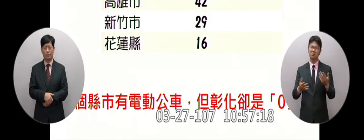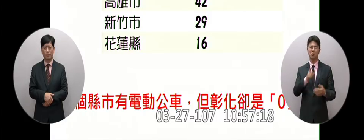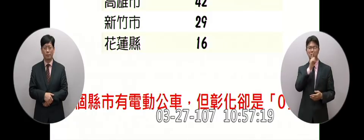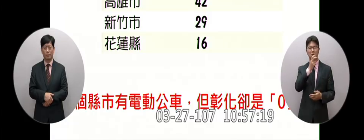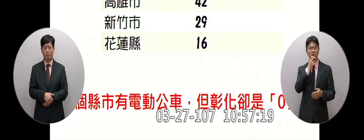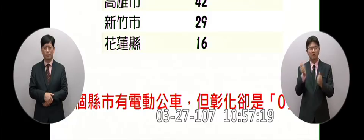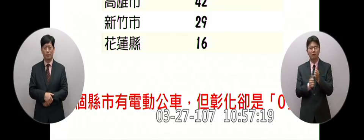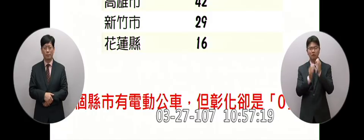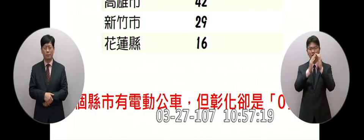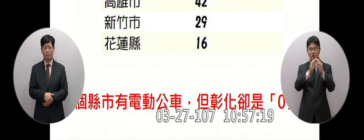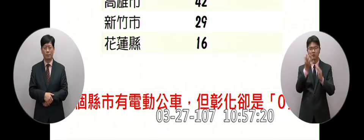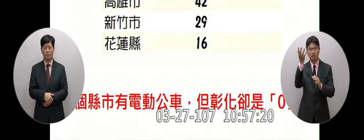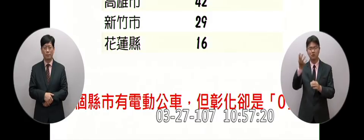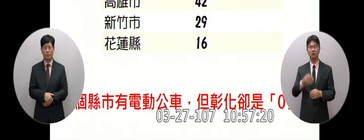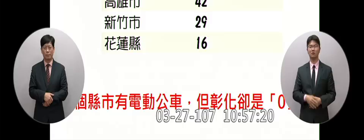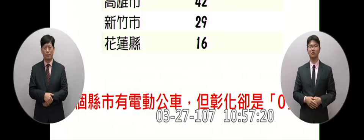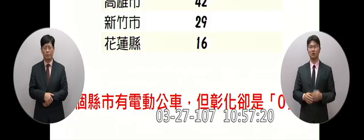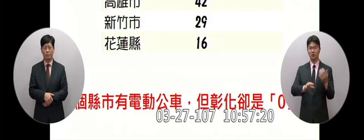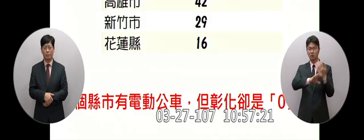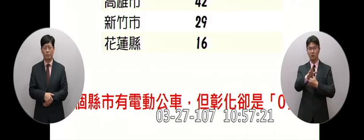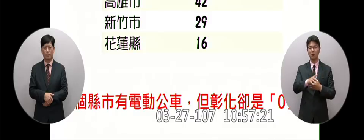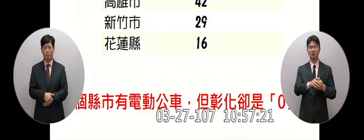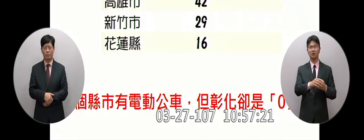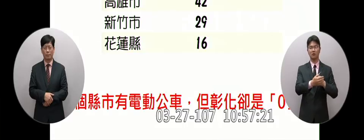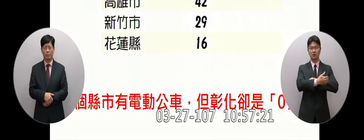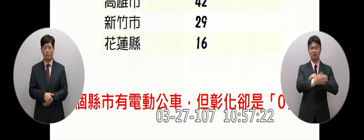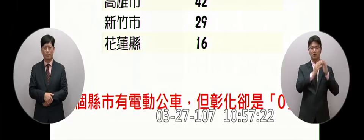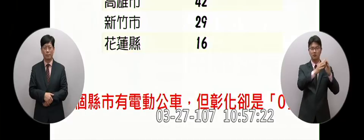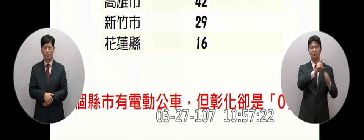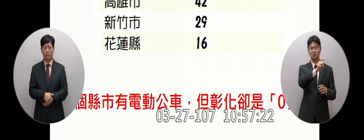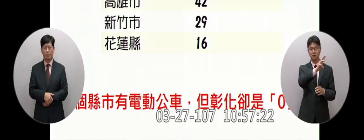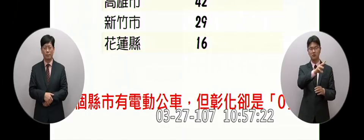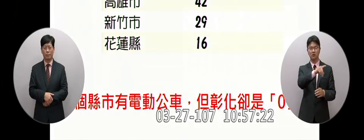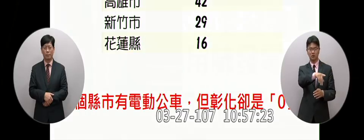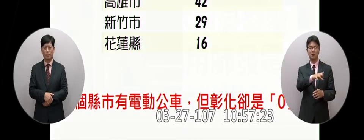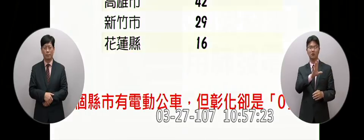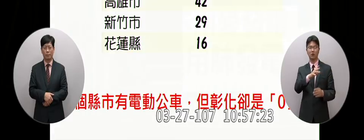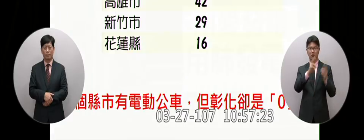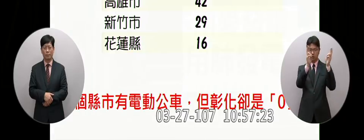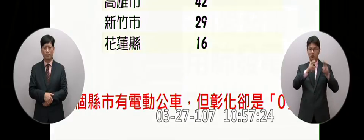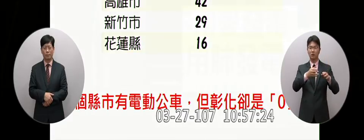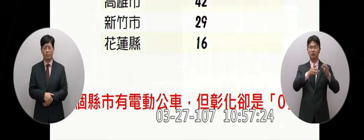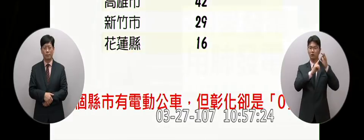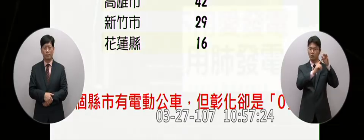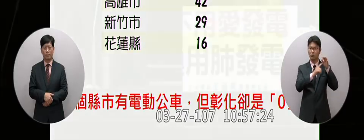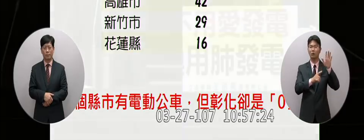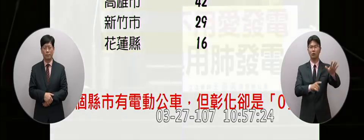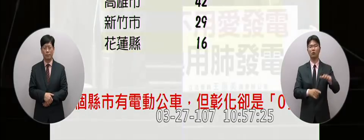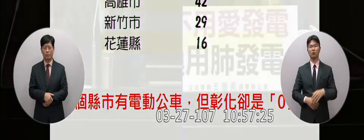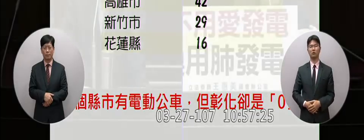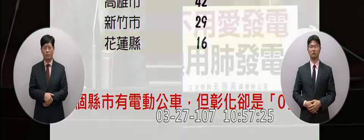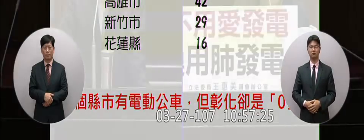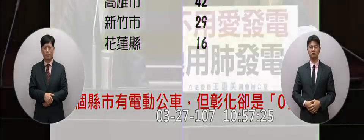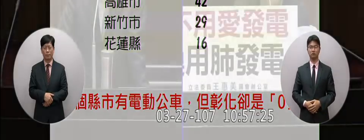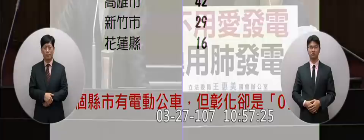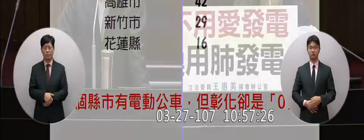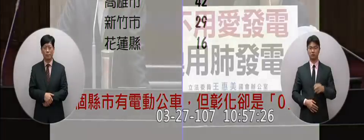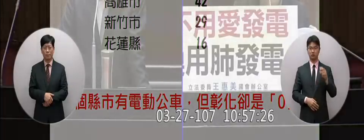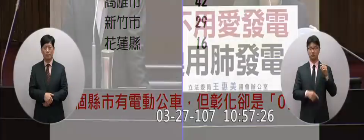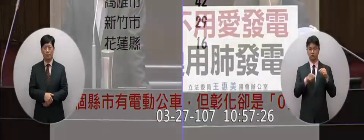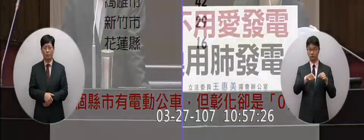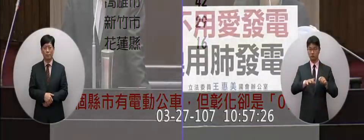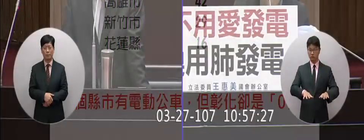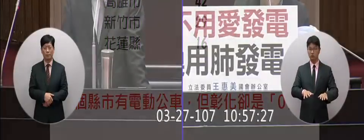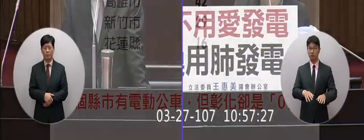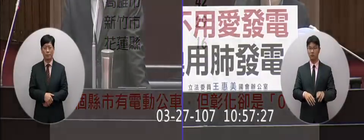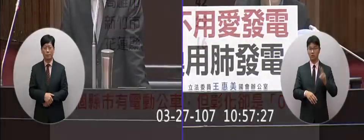市，还有目前有13个县市他们有电动公车。那我刚刚提到的哈，20是一个